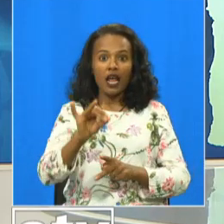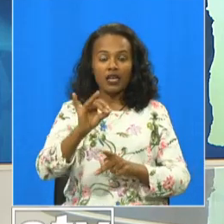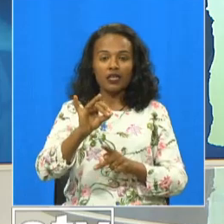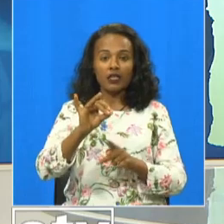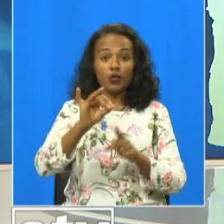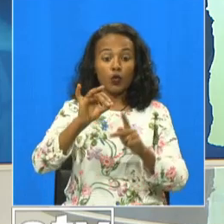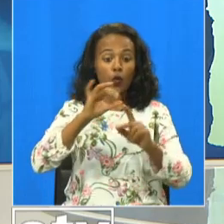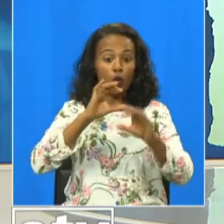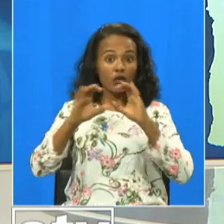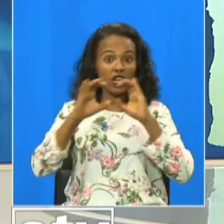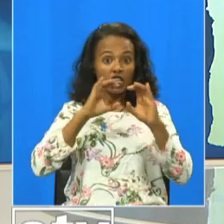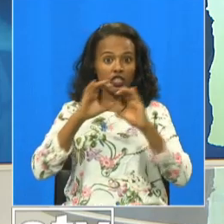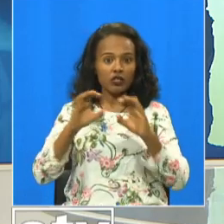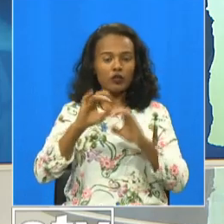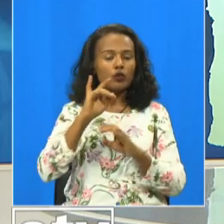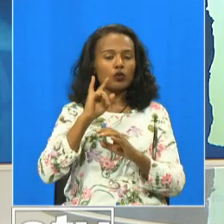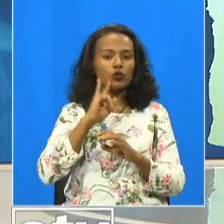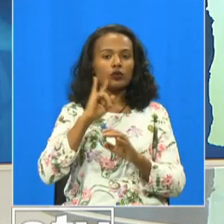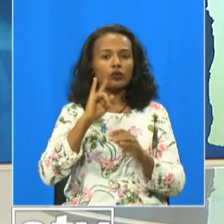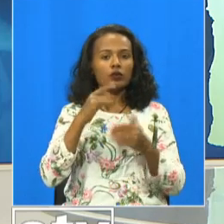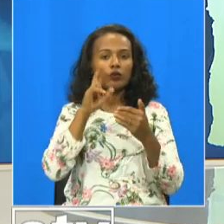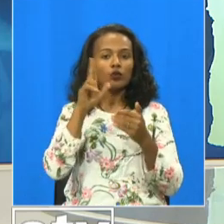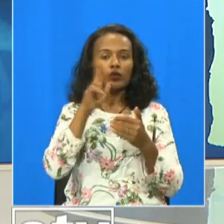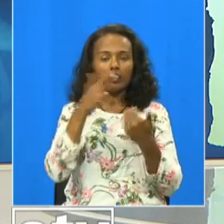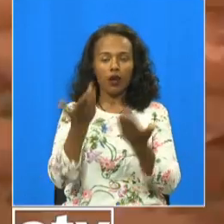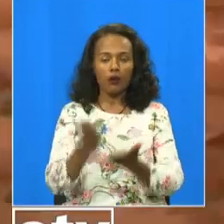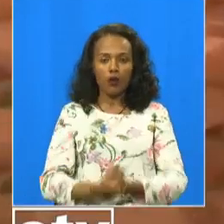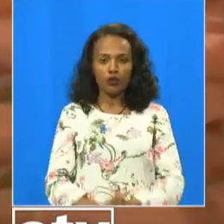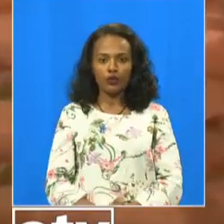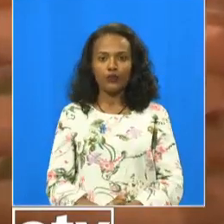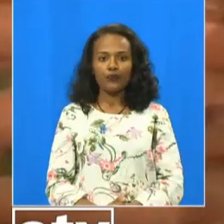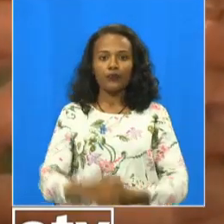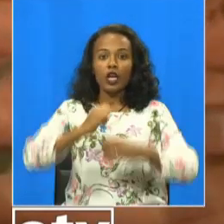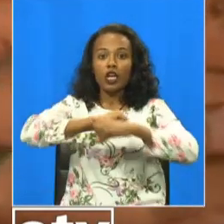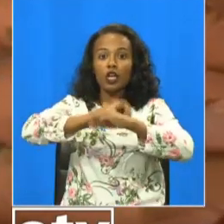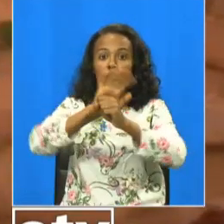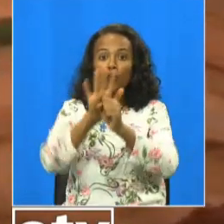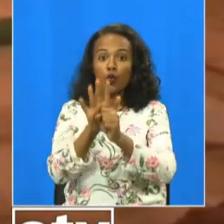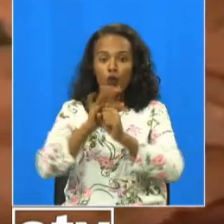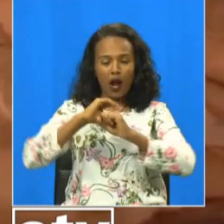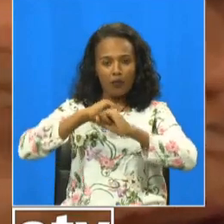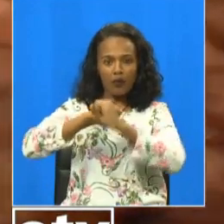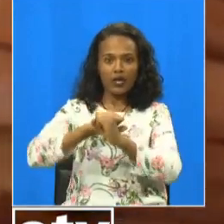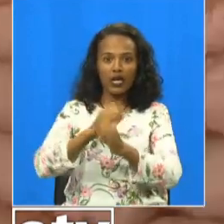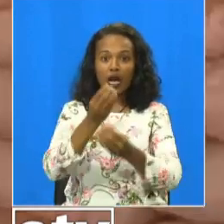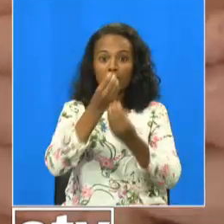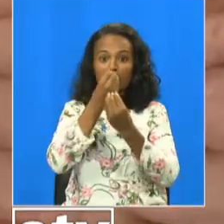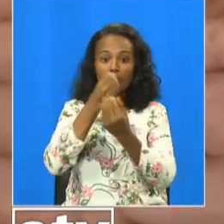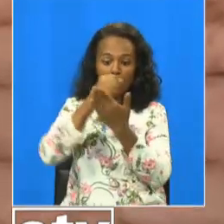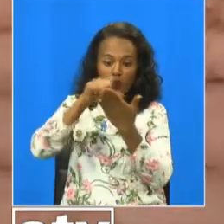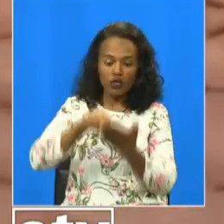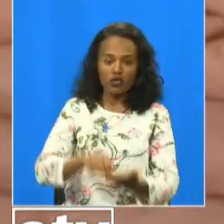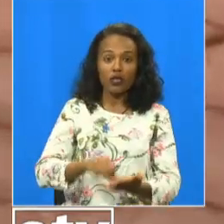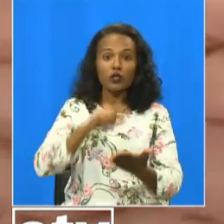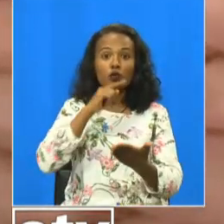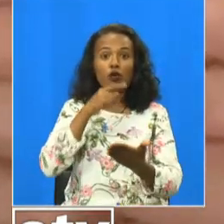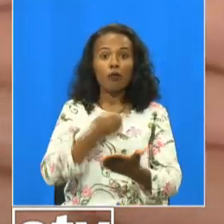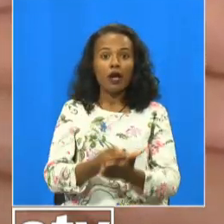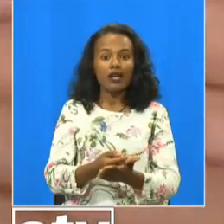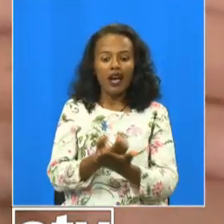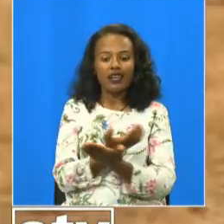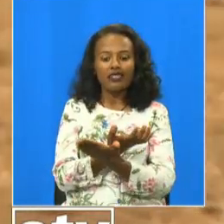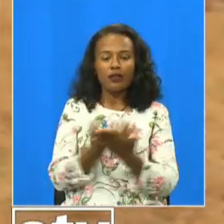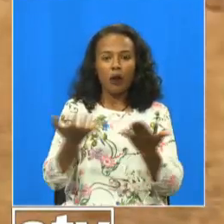ጉዳዮች ጽህፈት ቤት ዘገባን ሩት ወርቁ እንደሚከተለው ታቀርባለች። የኮሮና ቫይረስን በመከላከል የምግብ ዋስትናቸውን ለማረጋጋት